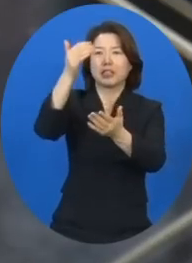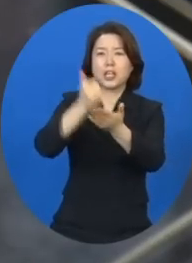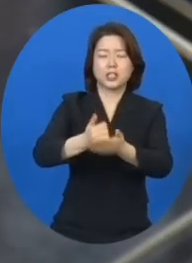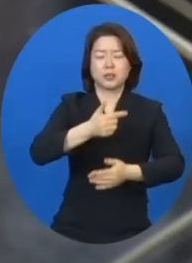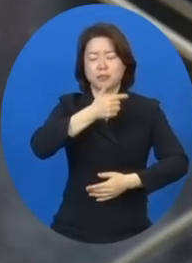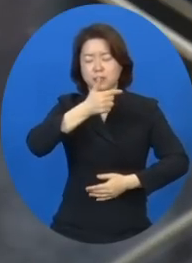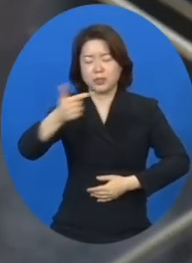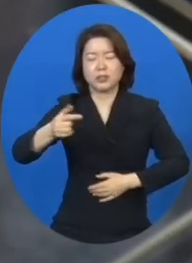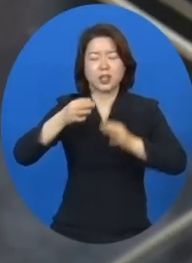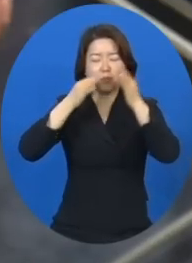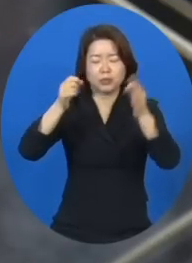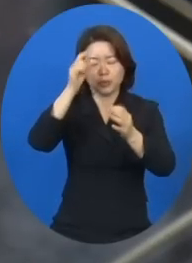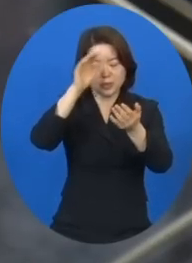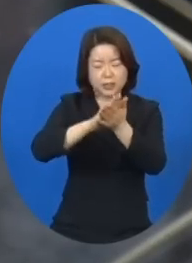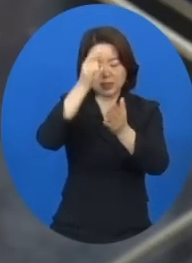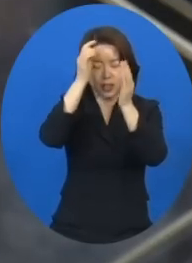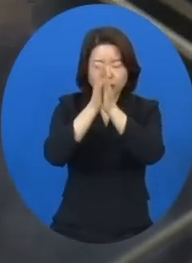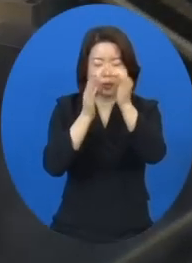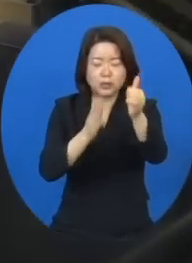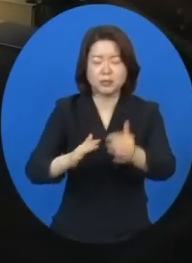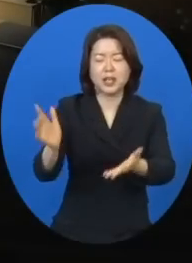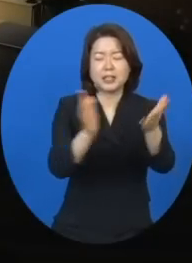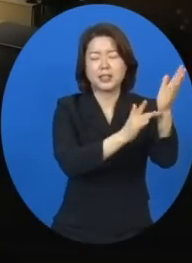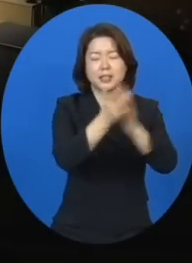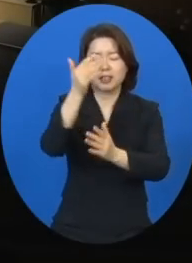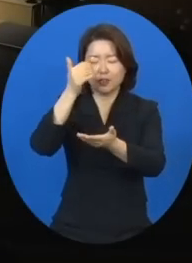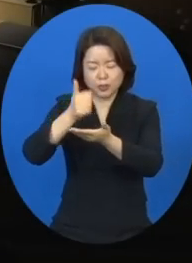뜨겁게 기도하며 나아갑니다.